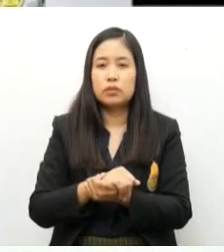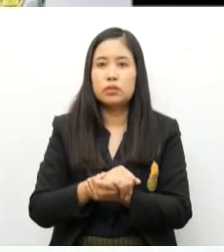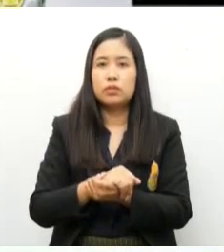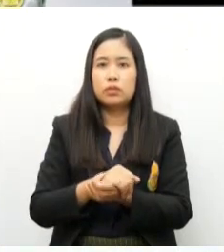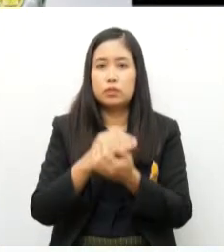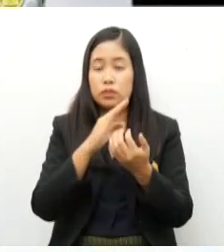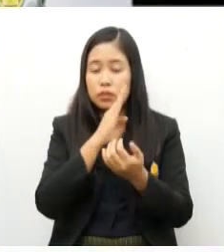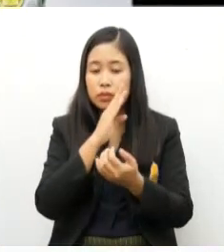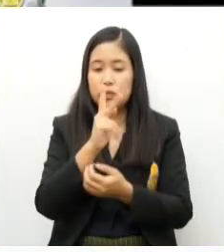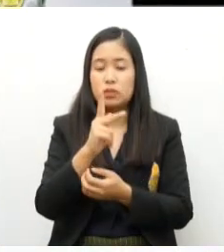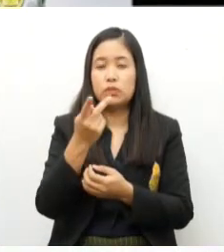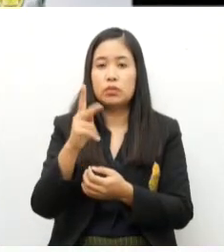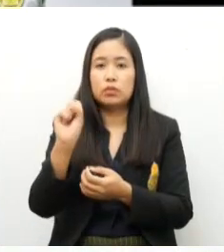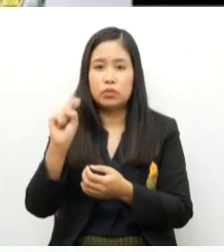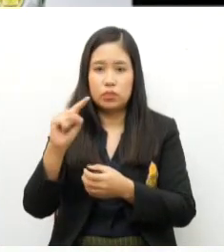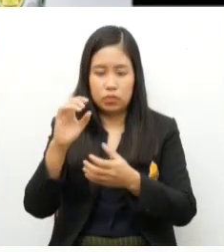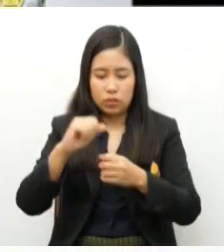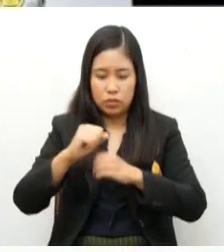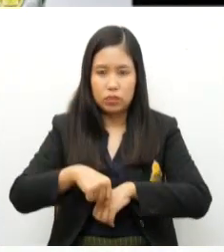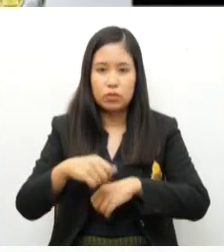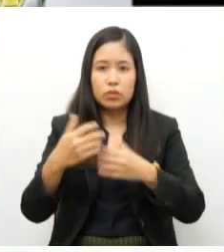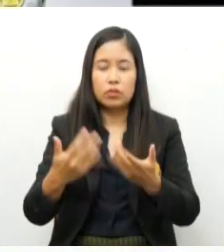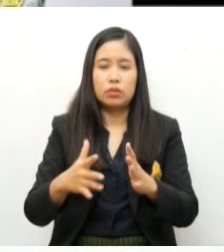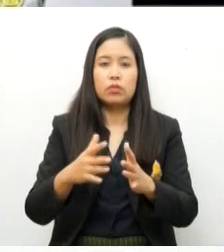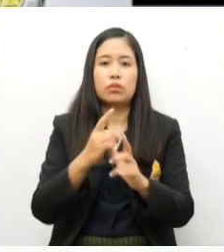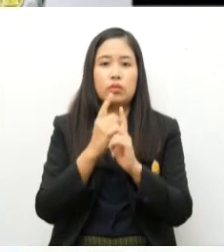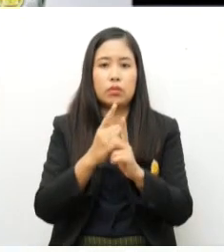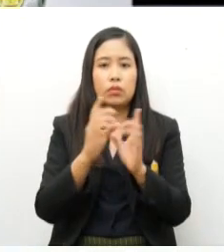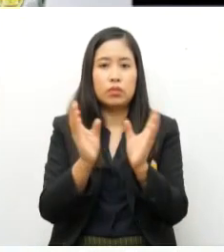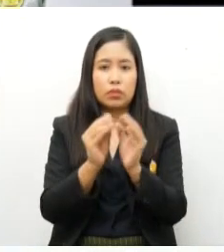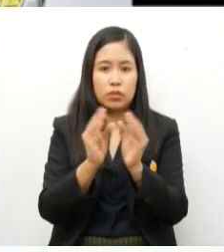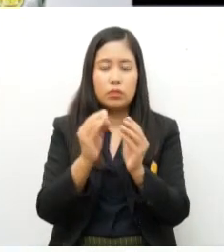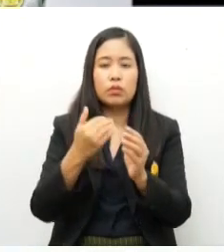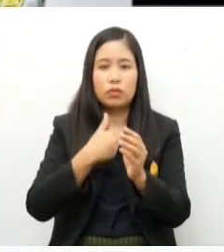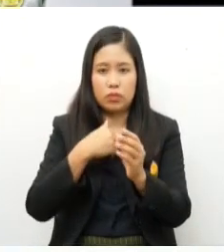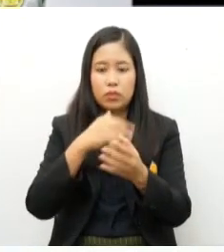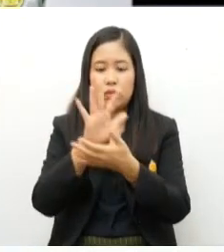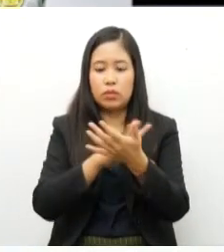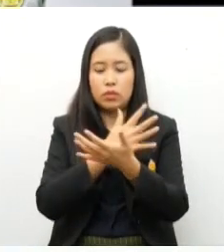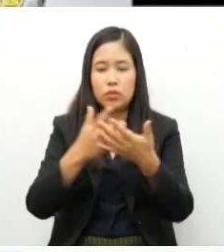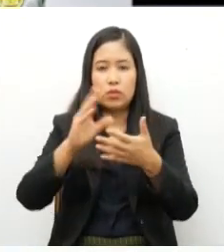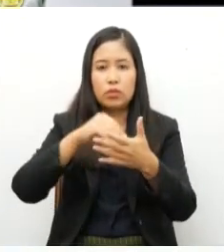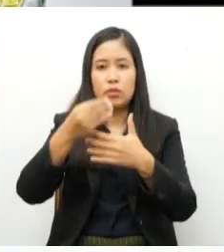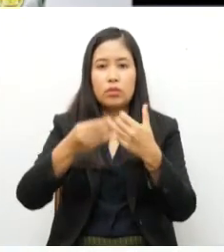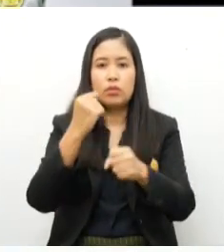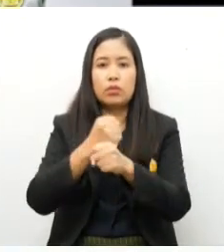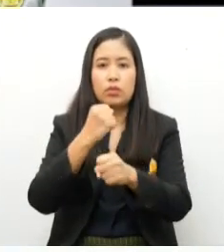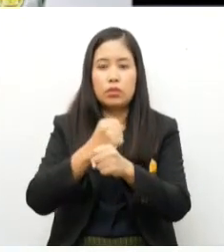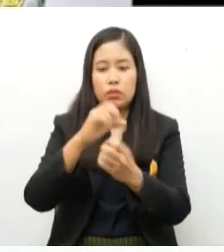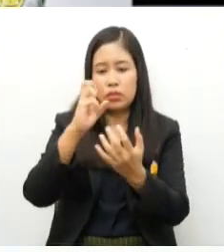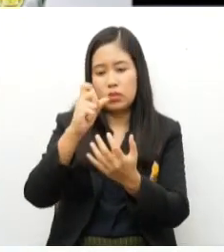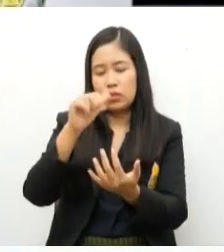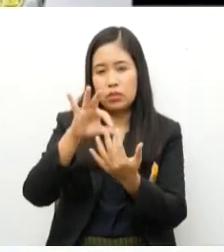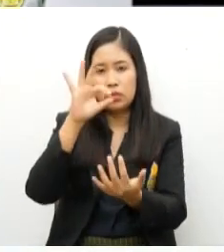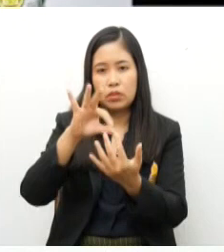ได้อนุมัติในวันนี้แล้วนะครับผ่านที่ประชุมแล้วก็จะมีการทำปฏิทินในการดำเนินการสอบคัดเลือก